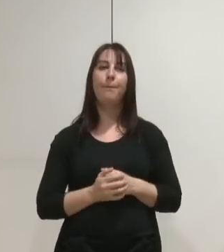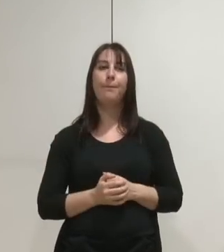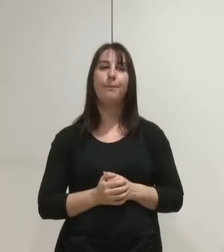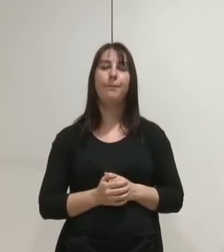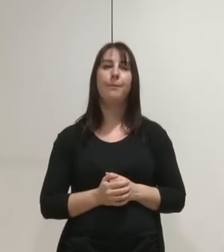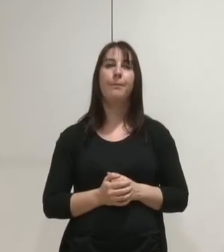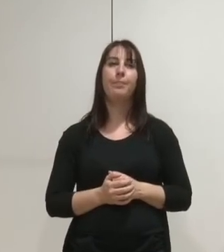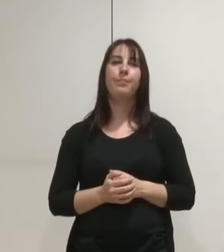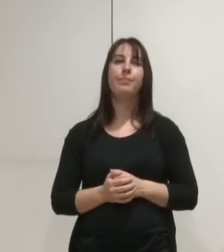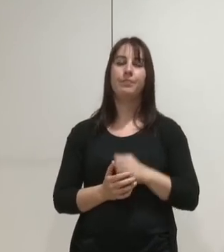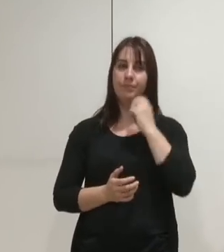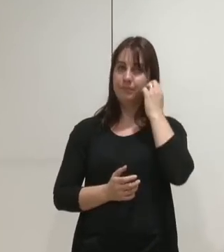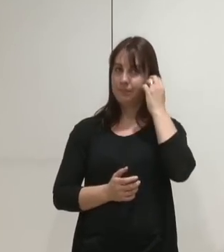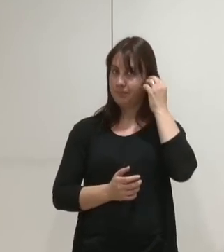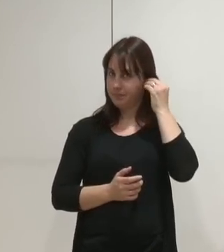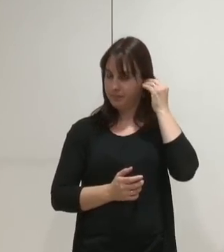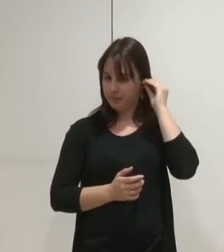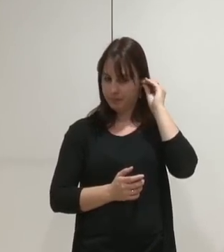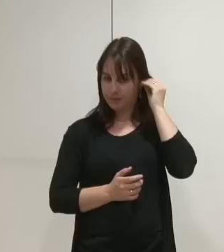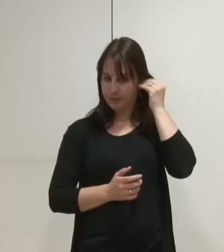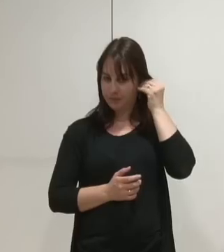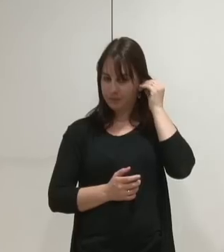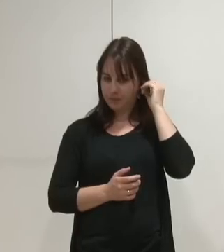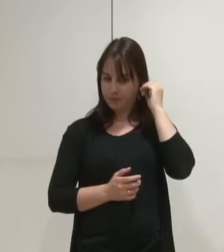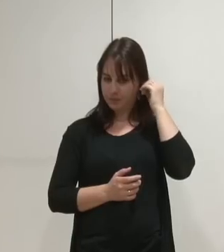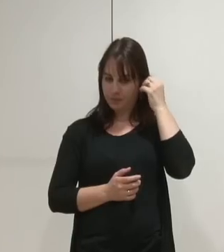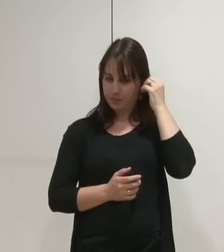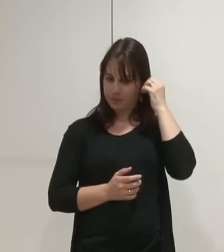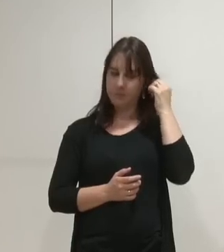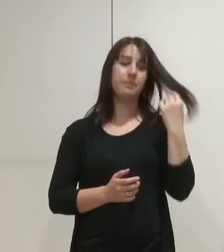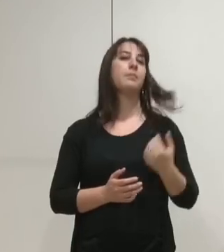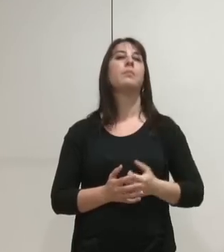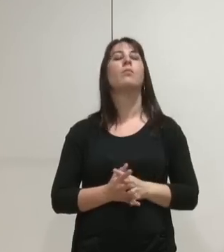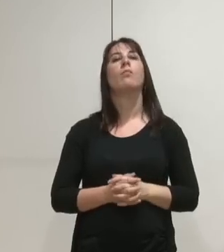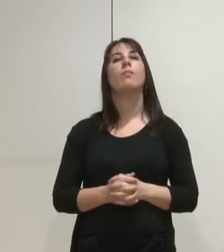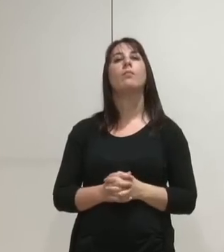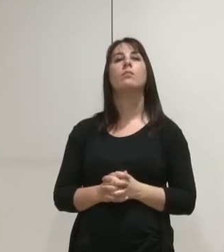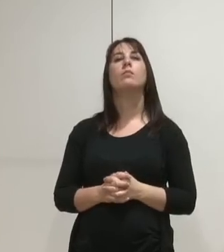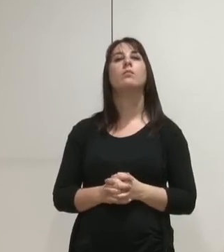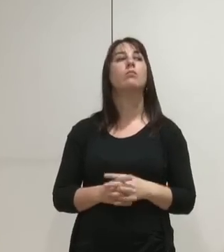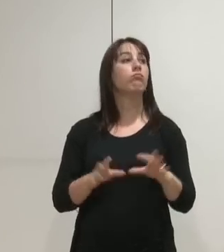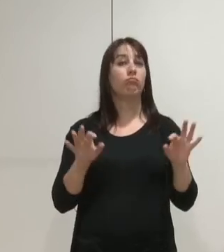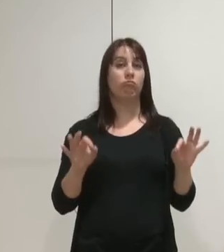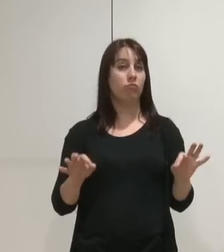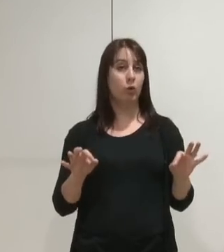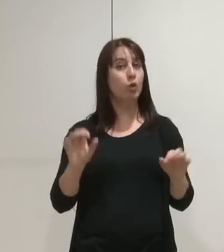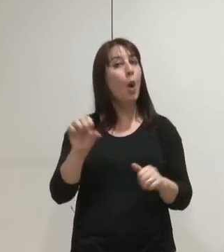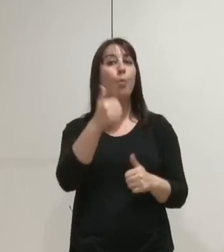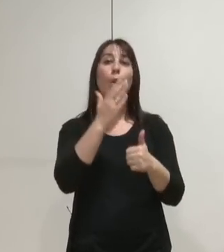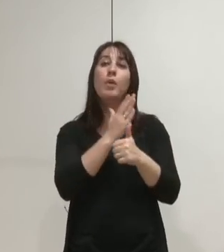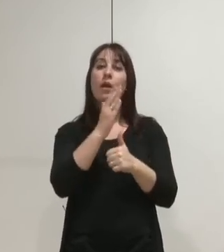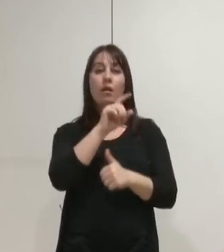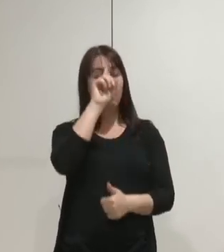document réalisé par cette association dans le cadre de ce marché donc ça c'est pour la question de